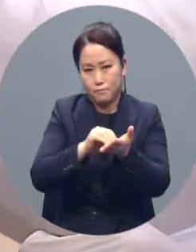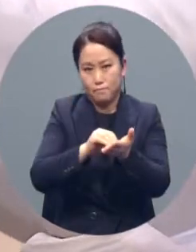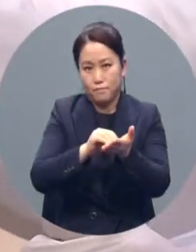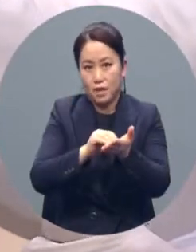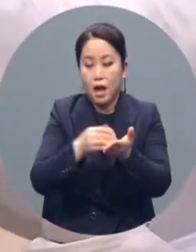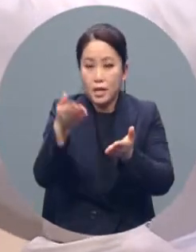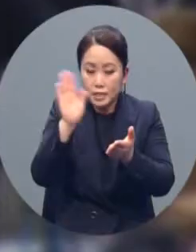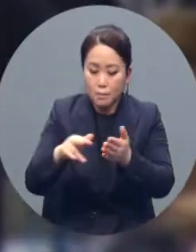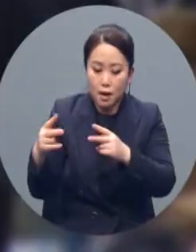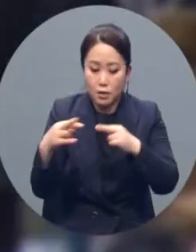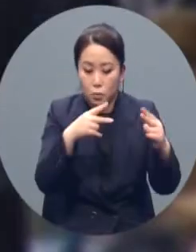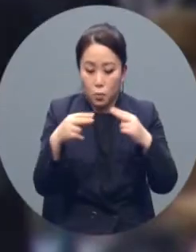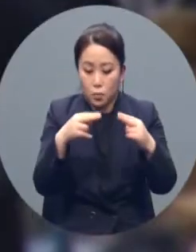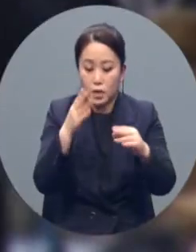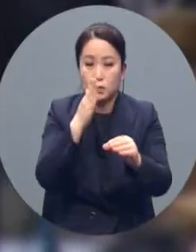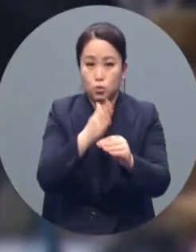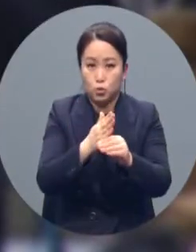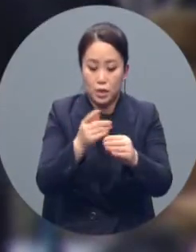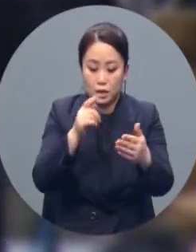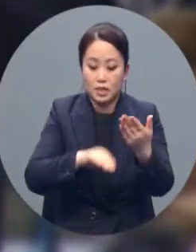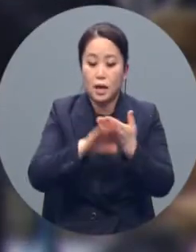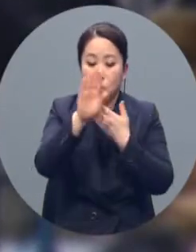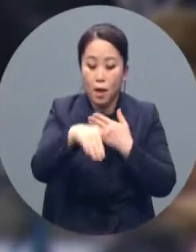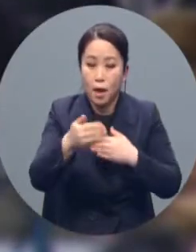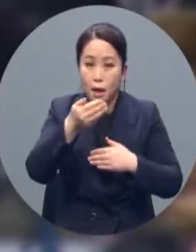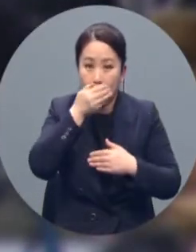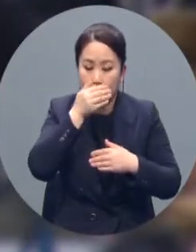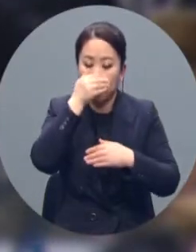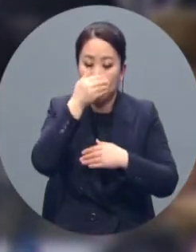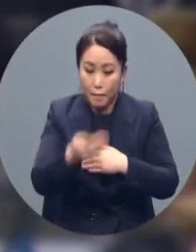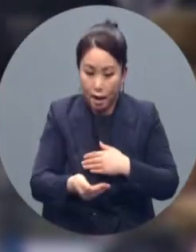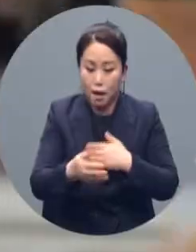논의 중인 실외 마스크 착용 의무까지 해제되면